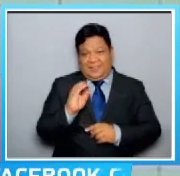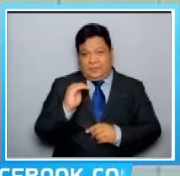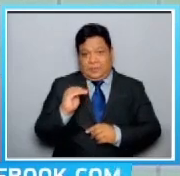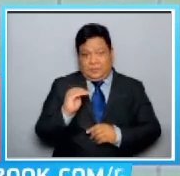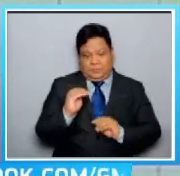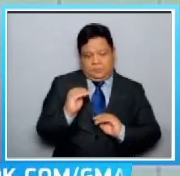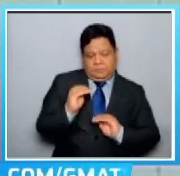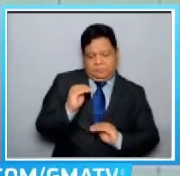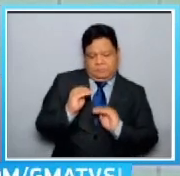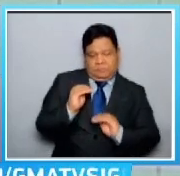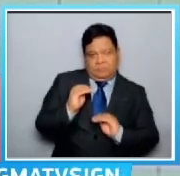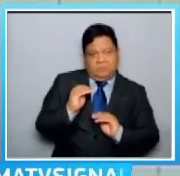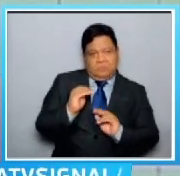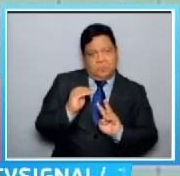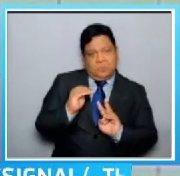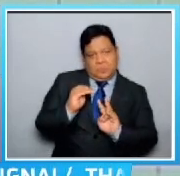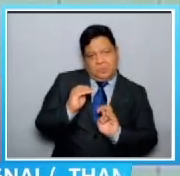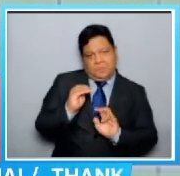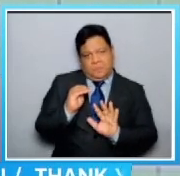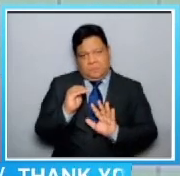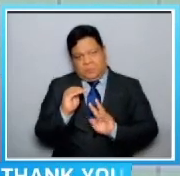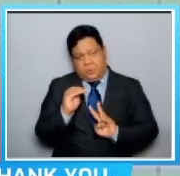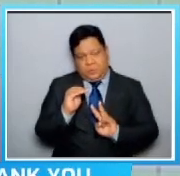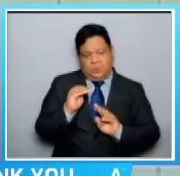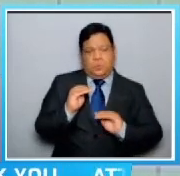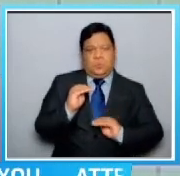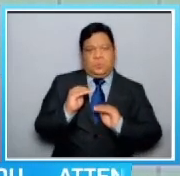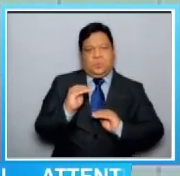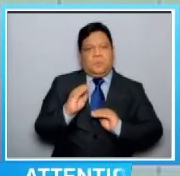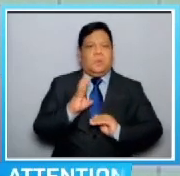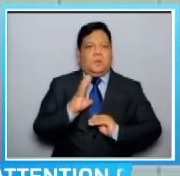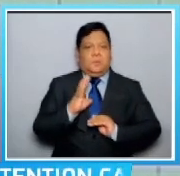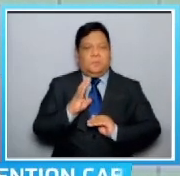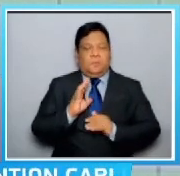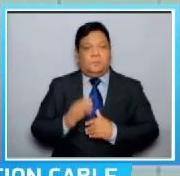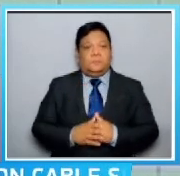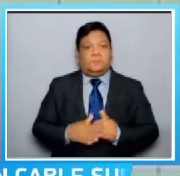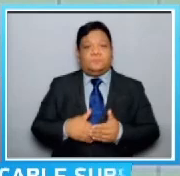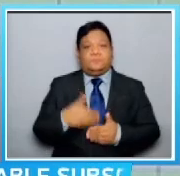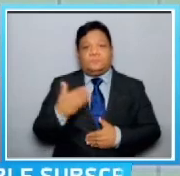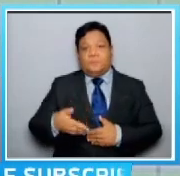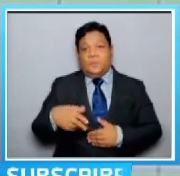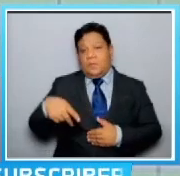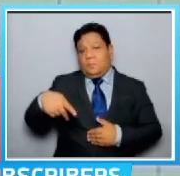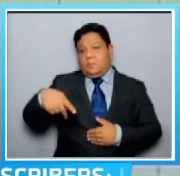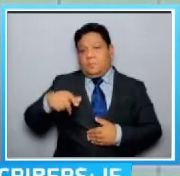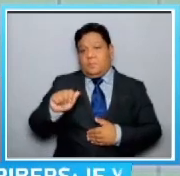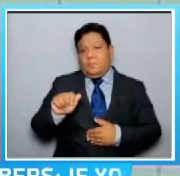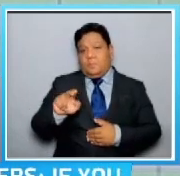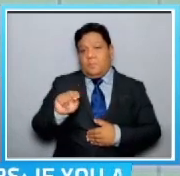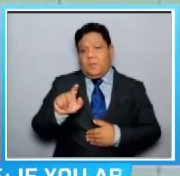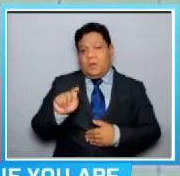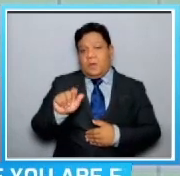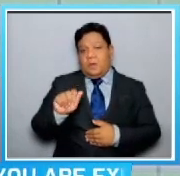29.68 meters na dapat niyang mapuno. And then ang Pantabangan, nasa